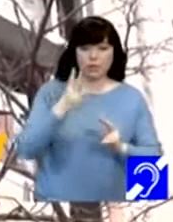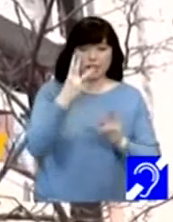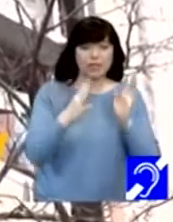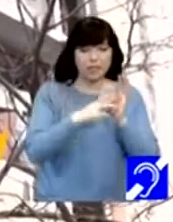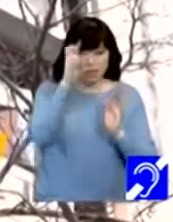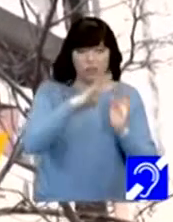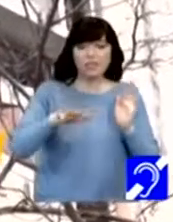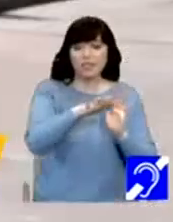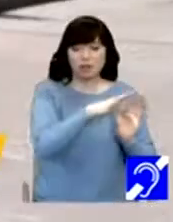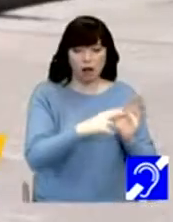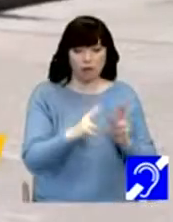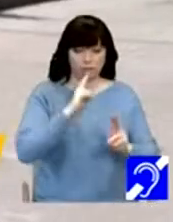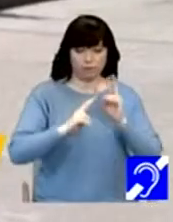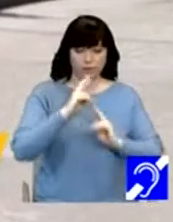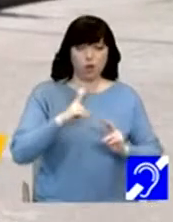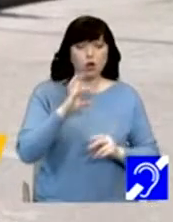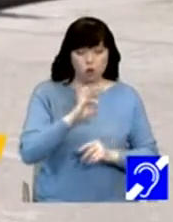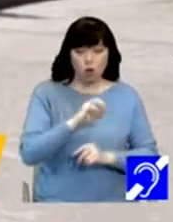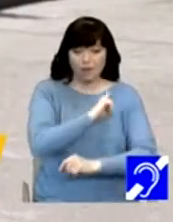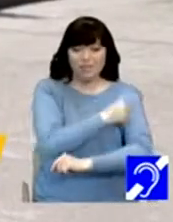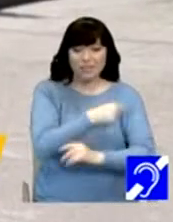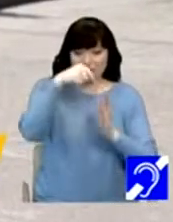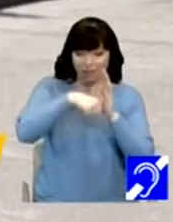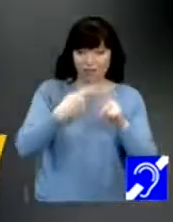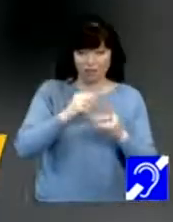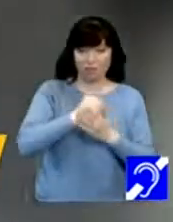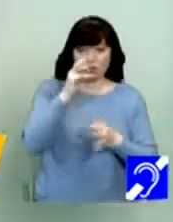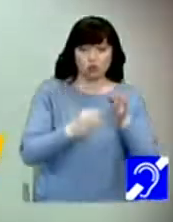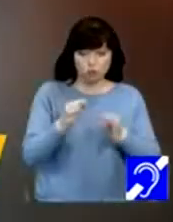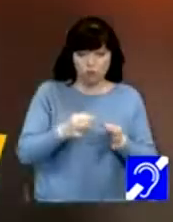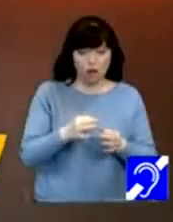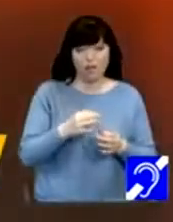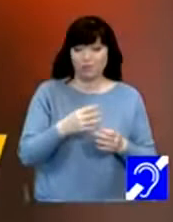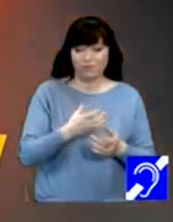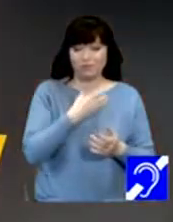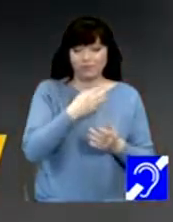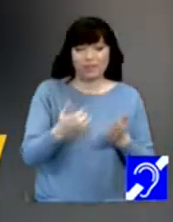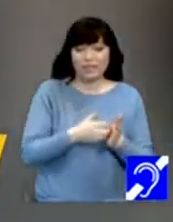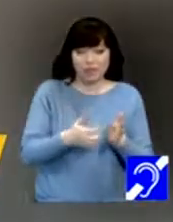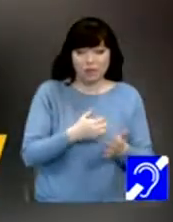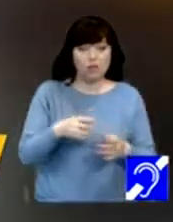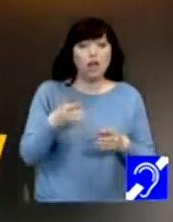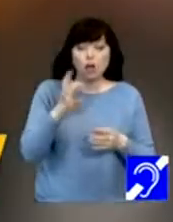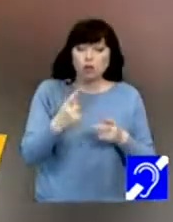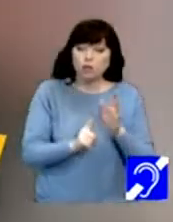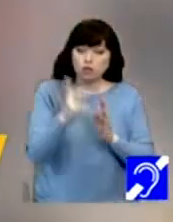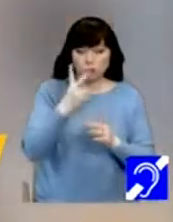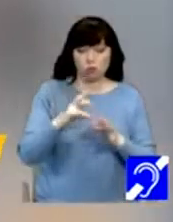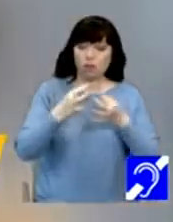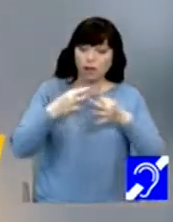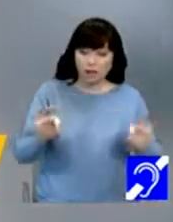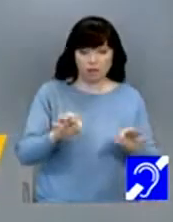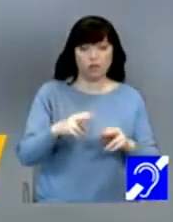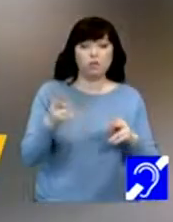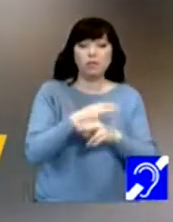de state. Dar puterile curții sunt limitate. CPI nu poate investiga acuzațiile de agresiune fără o rezoluție a Consiliului de